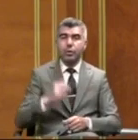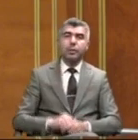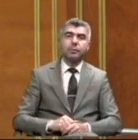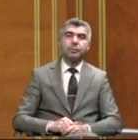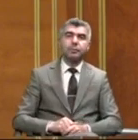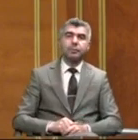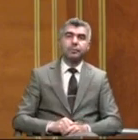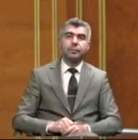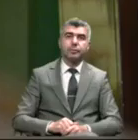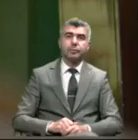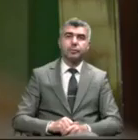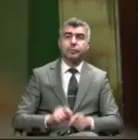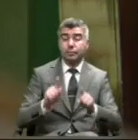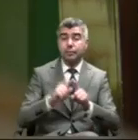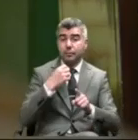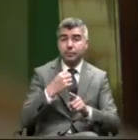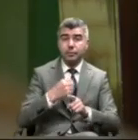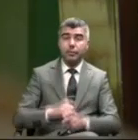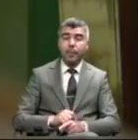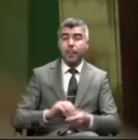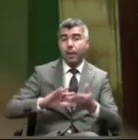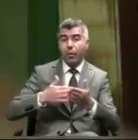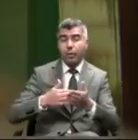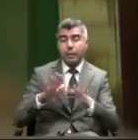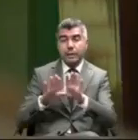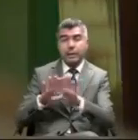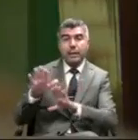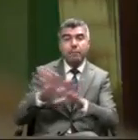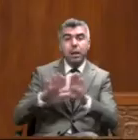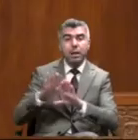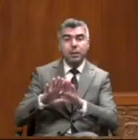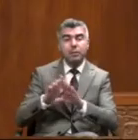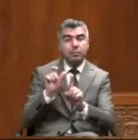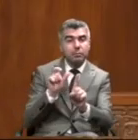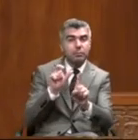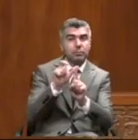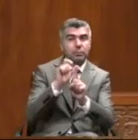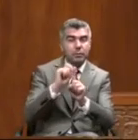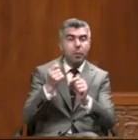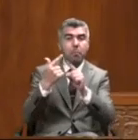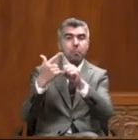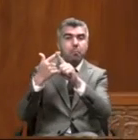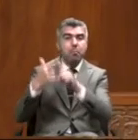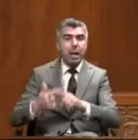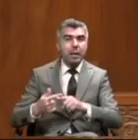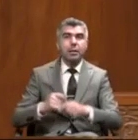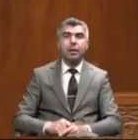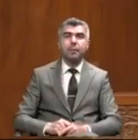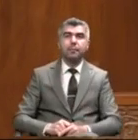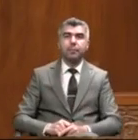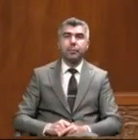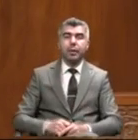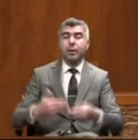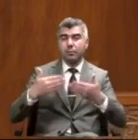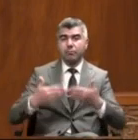واعتقد بان هذا التدبير المحكم لماليتنا العموميه في